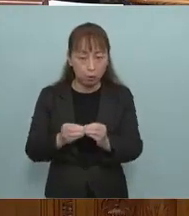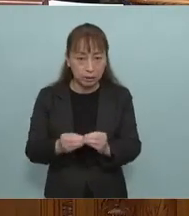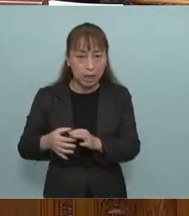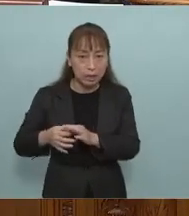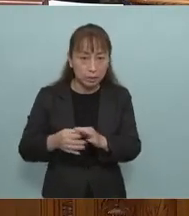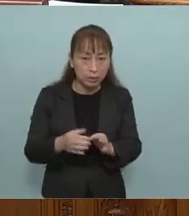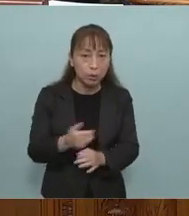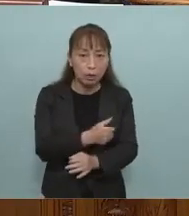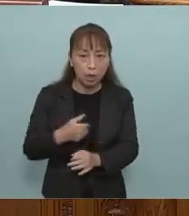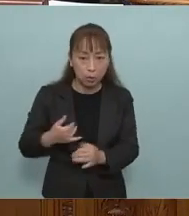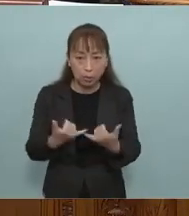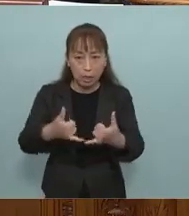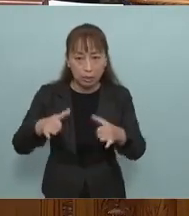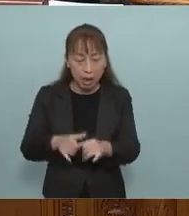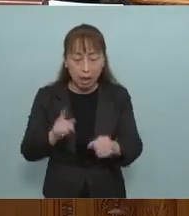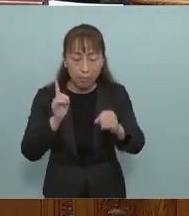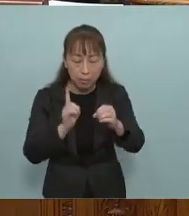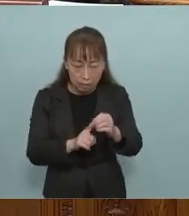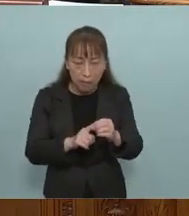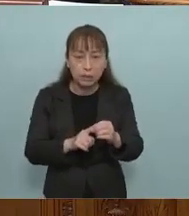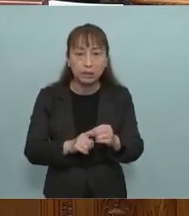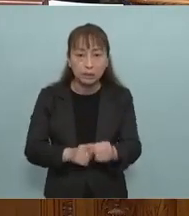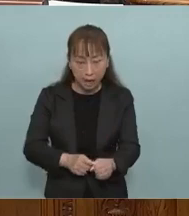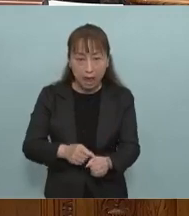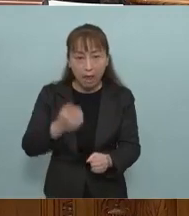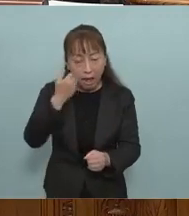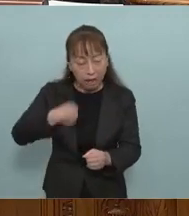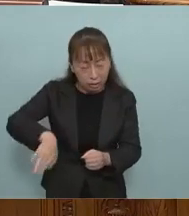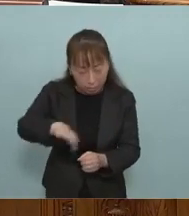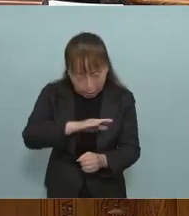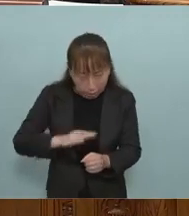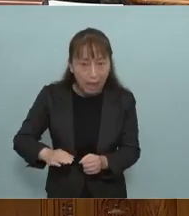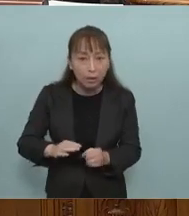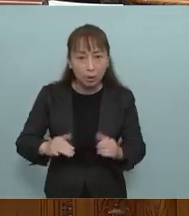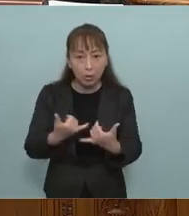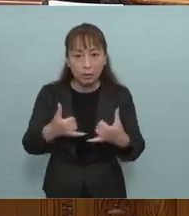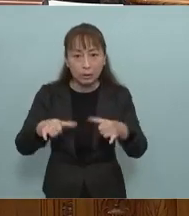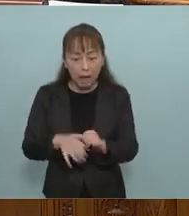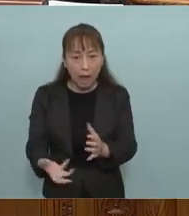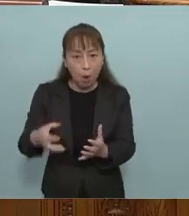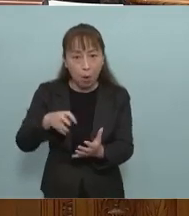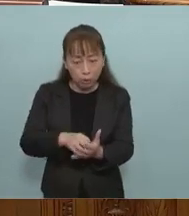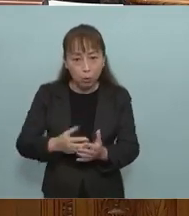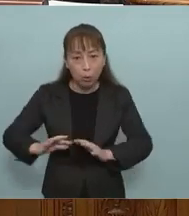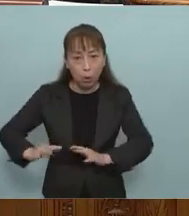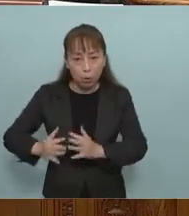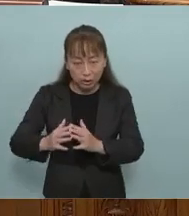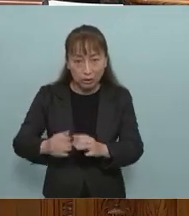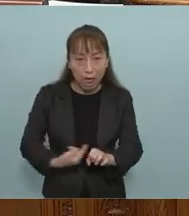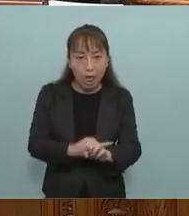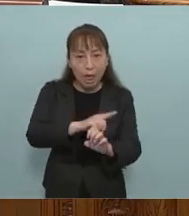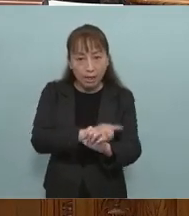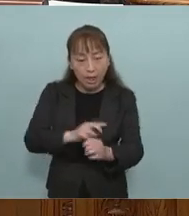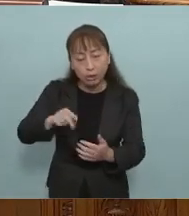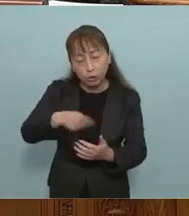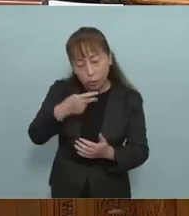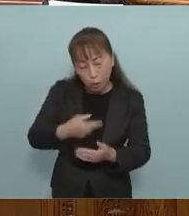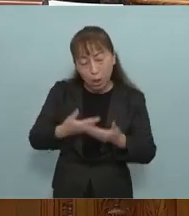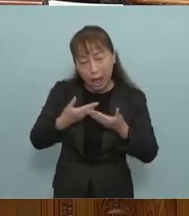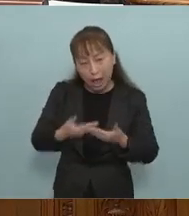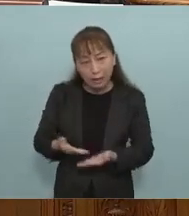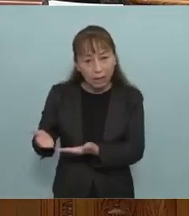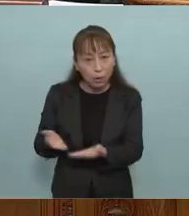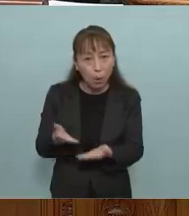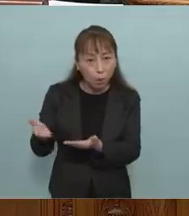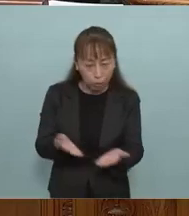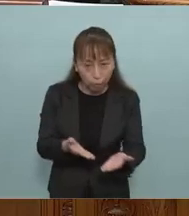可能な社会を目指し、全世代型社会保障の構築、エネルギー・食料の安定供給の確